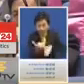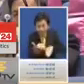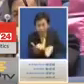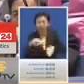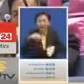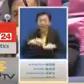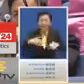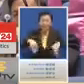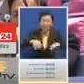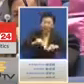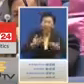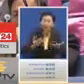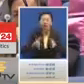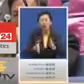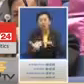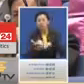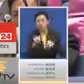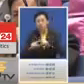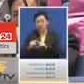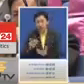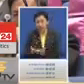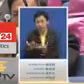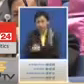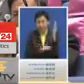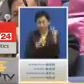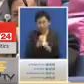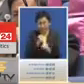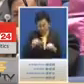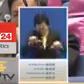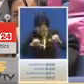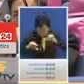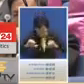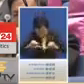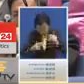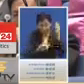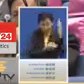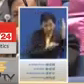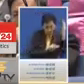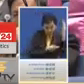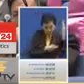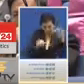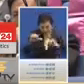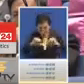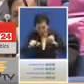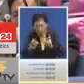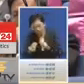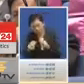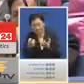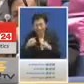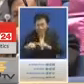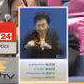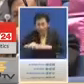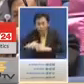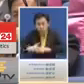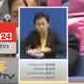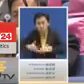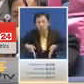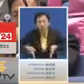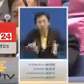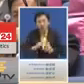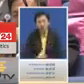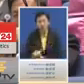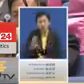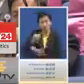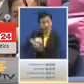ถิ่นกับทุกจังหวัดจะซื้อยางพาราไปทำพาราซอยเนี่ยต้องซื้อกับ3บริษัทนี้เท่านั้นผมไปตรวจแล้วบริษัท3บ